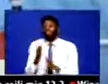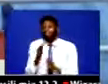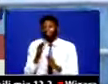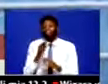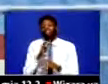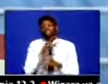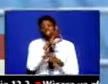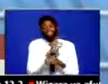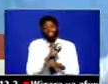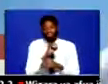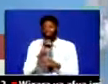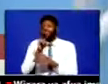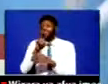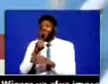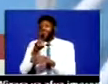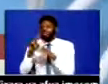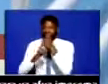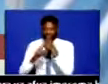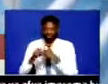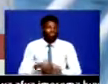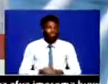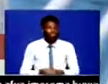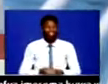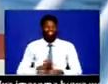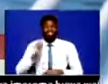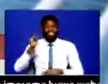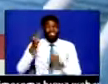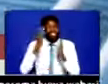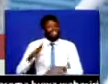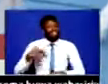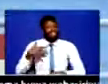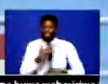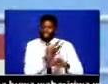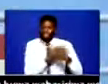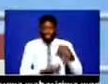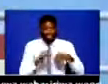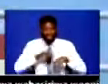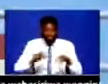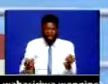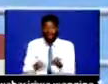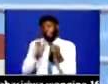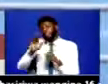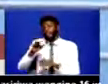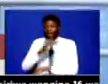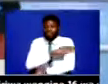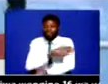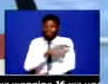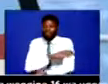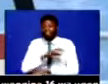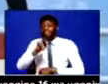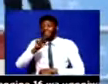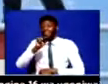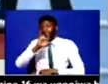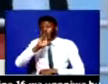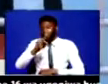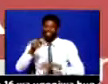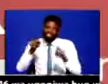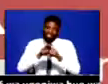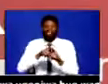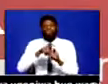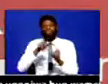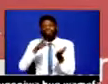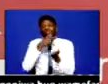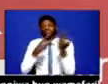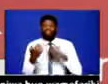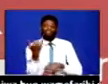Yalikuwa matokeo ya kuvunja moyo kwa Wakenya baada ya nahodha Niko Kot kubanduliwa mapema jana katika pigano lake.